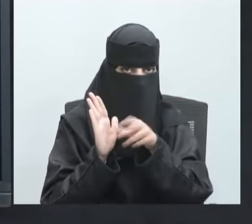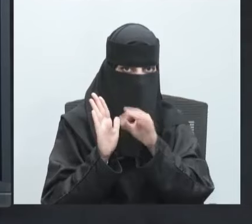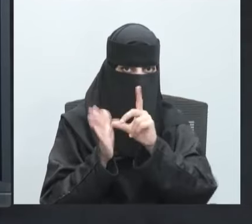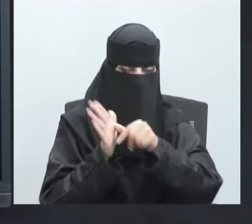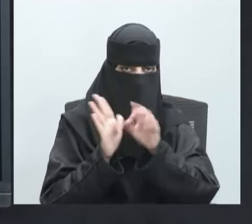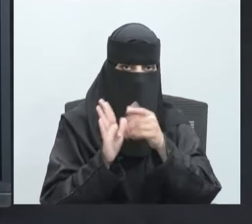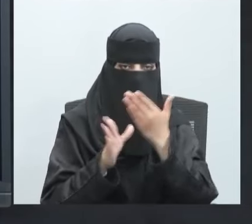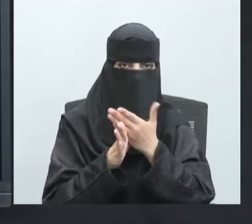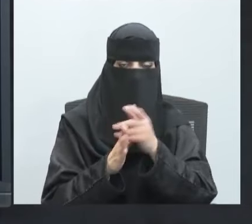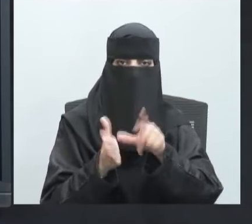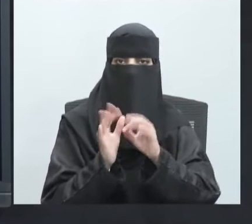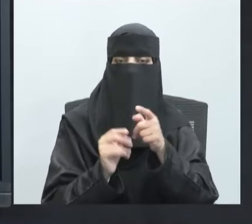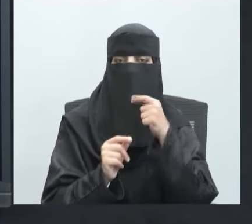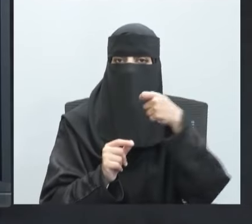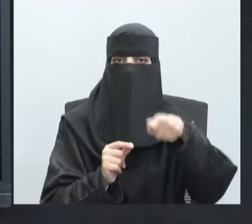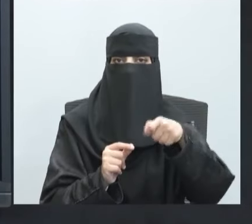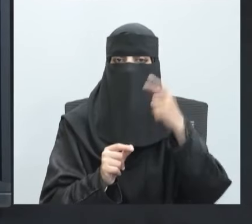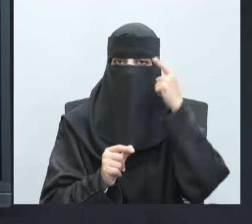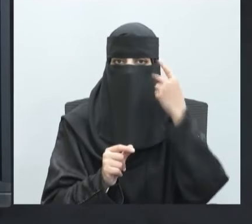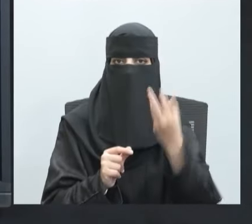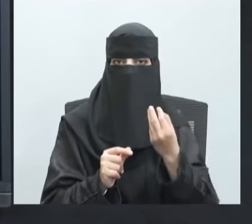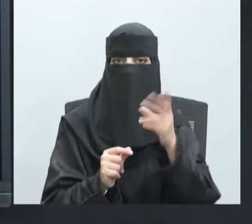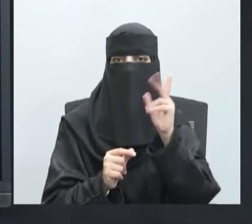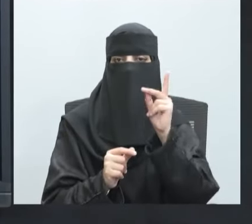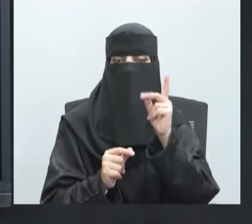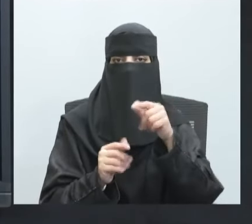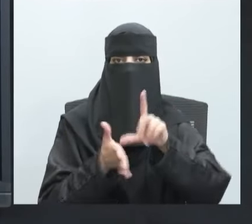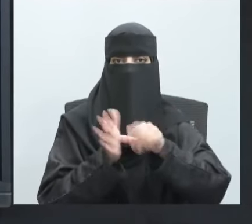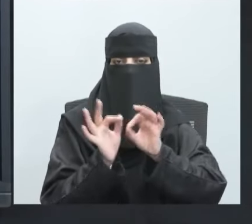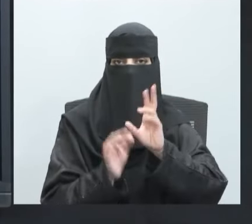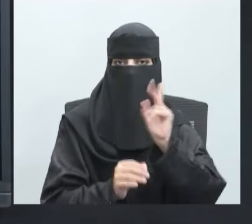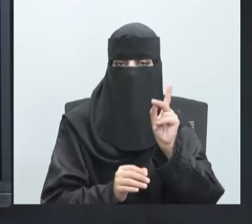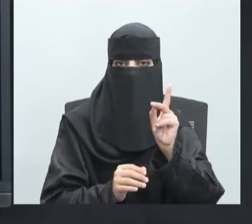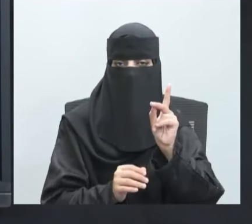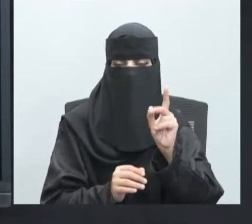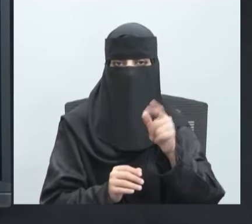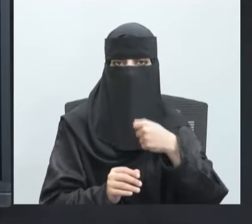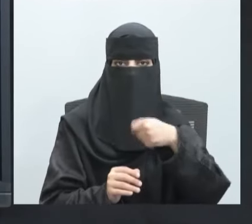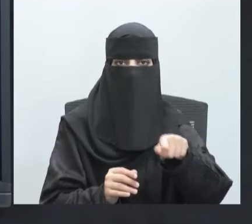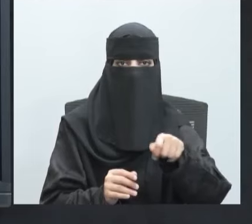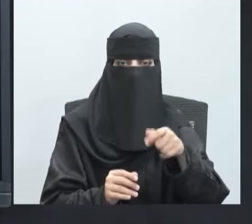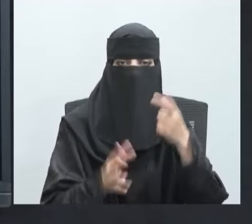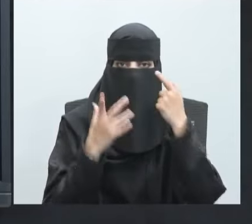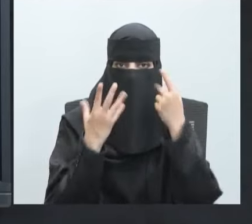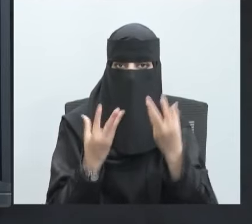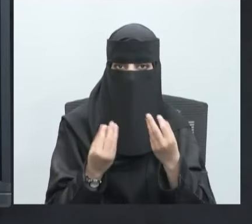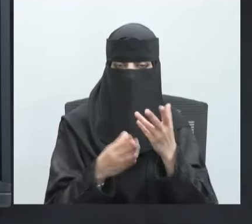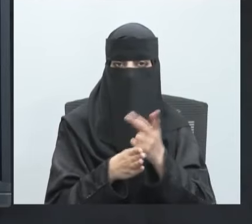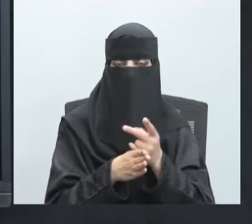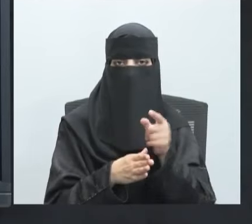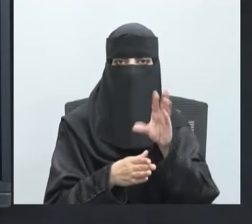الاستراتيجيه هي من استراتيجيات الشراء العقلاني كذلك ذكرنا استراتيجيه اخرى من استراتيجيات الشراء العقلاني